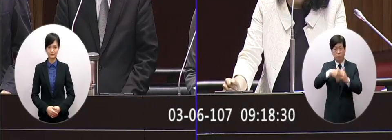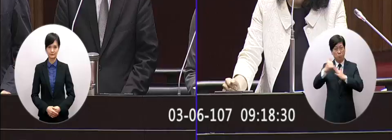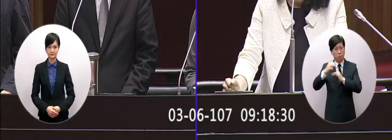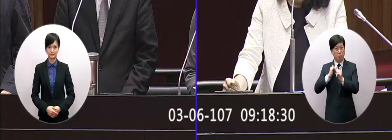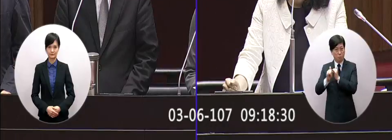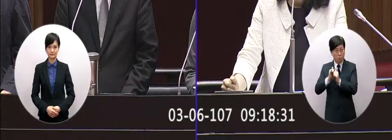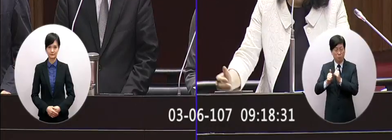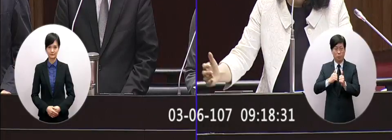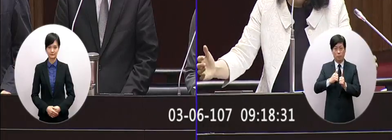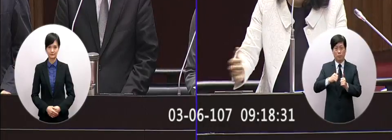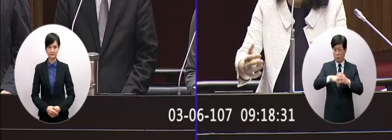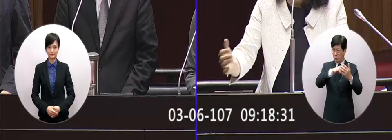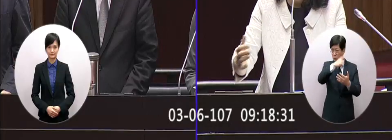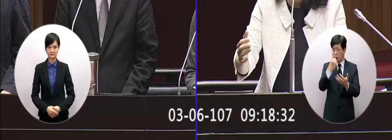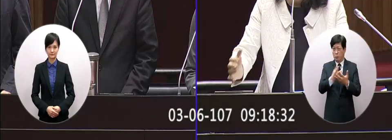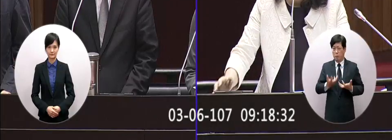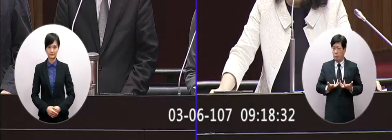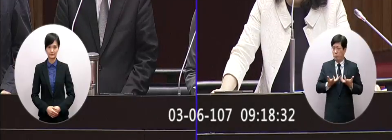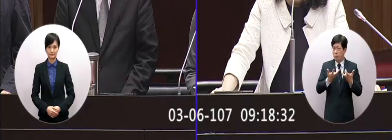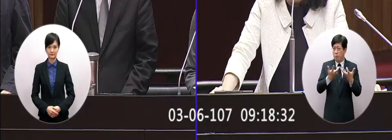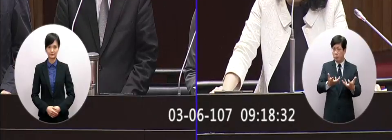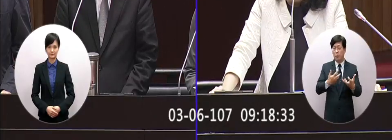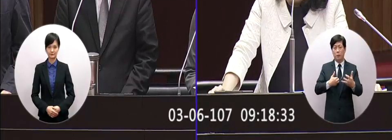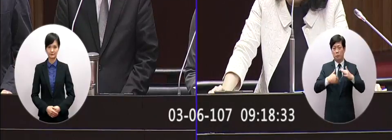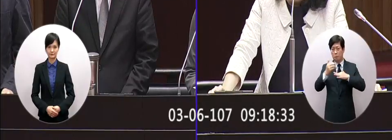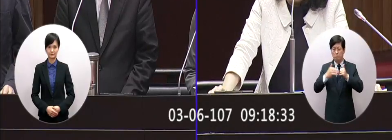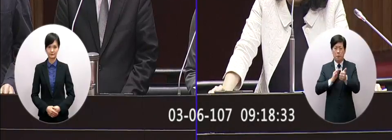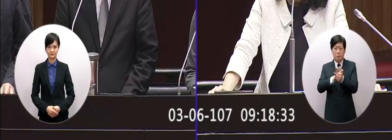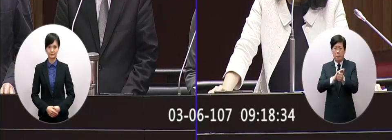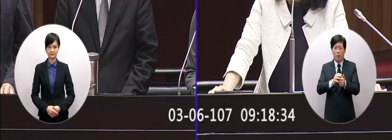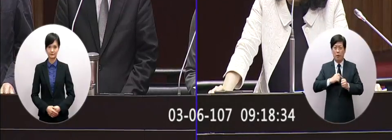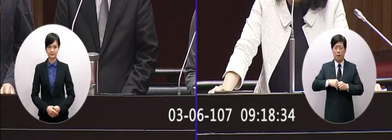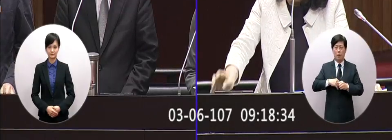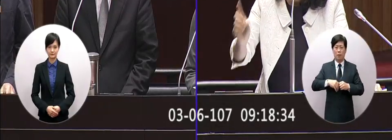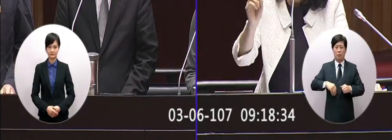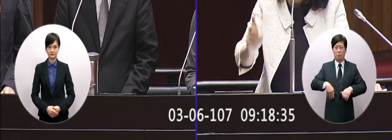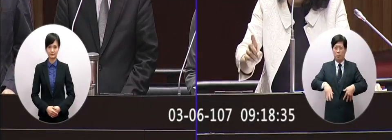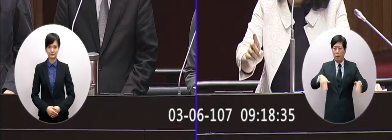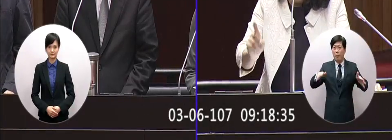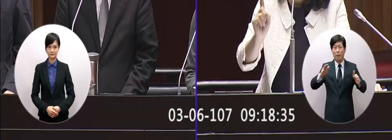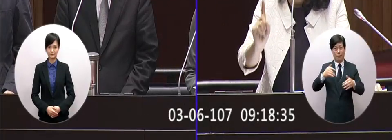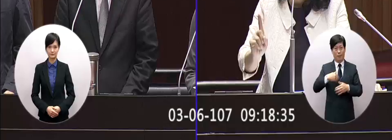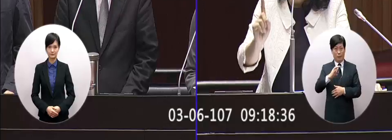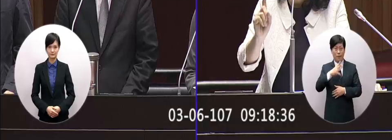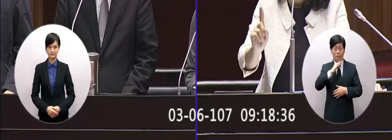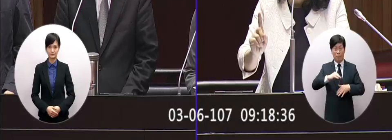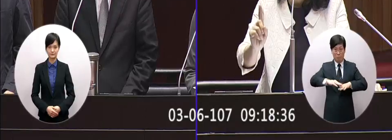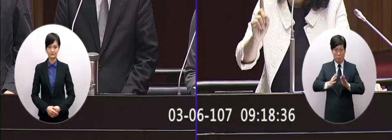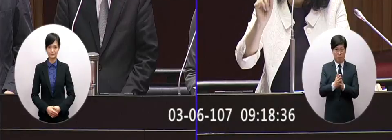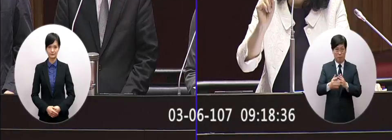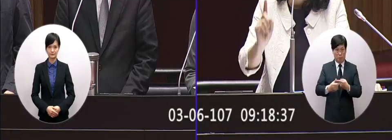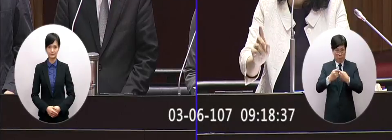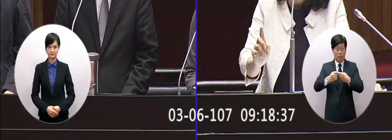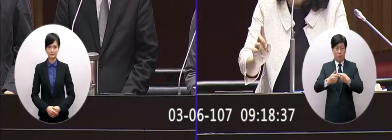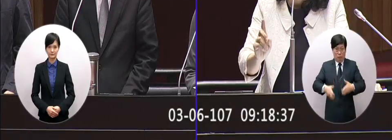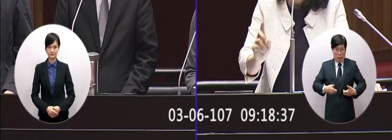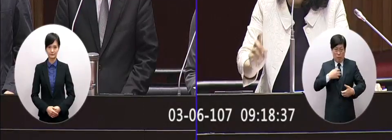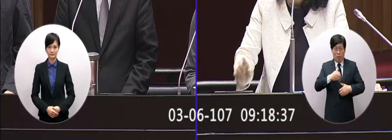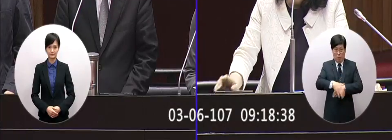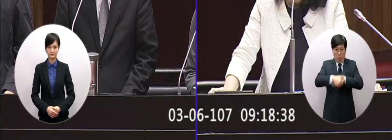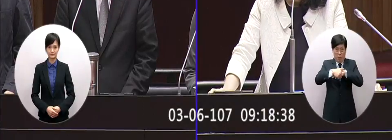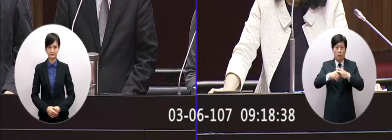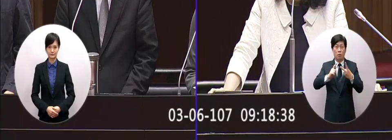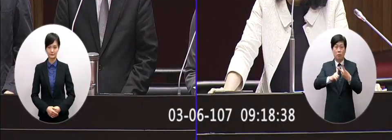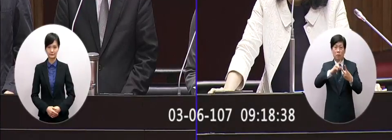军警大家倾尽全力来做疏散的工作，因为在第一个是救命，还有让人民